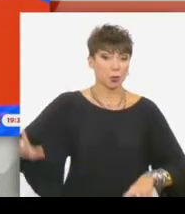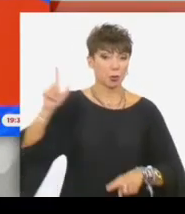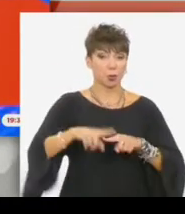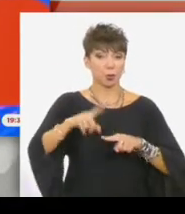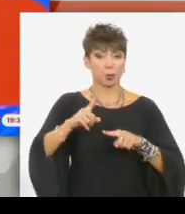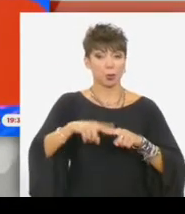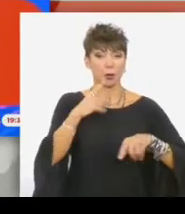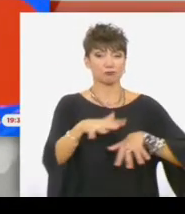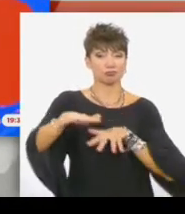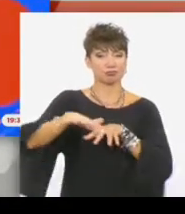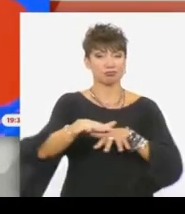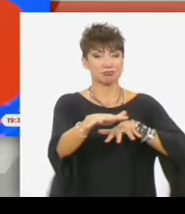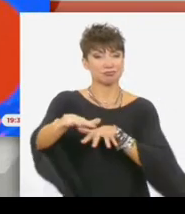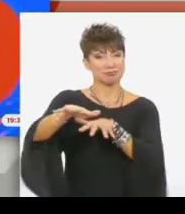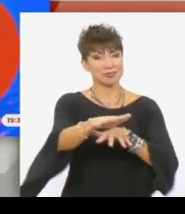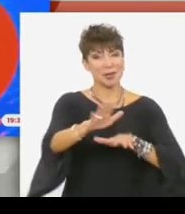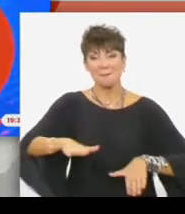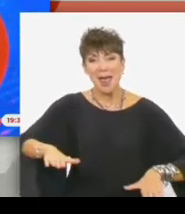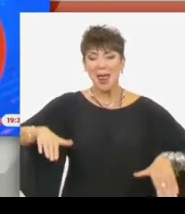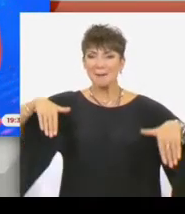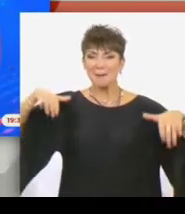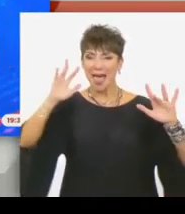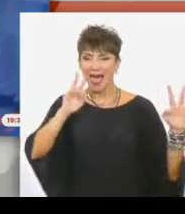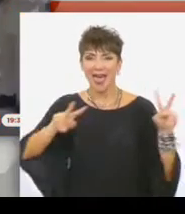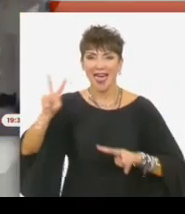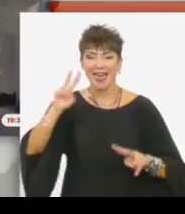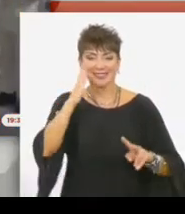παρήλασαν παίζοντας στους κεντρικούς δρόμους και εντυπωσιάζοντας μικρούς και μεγάλους.